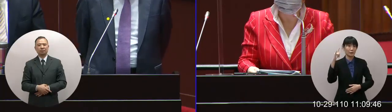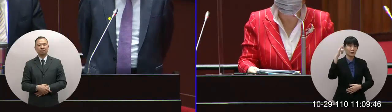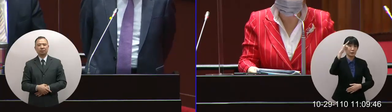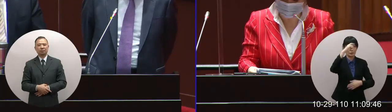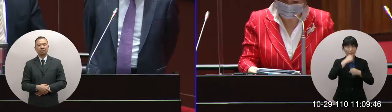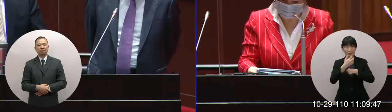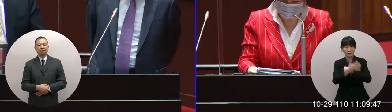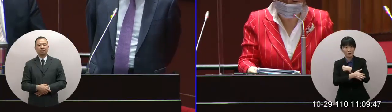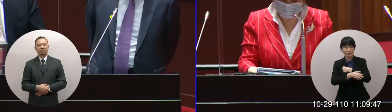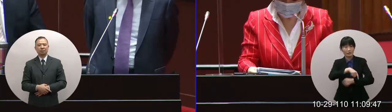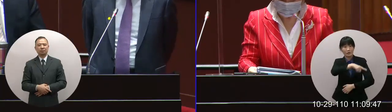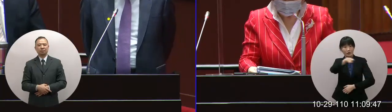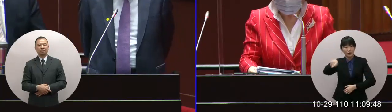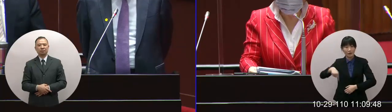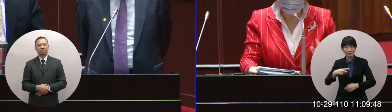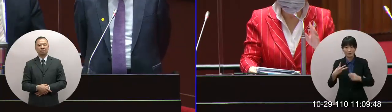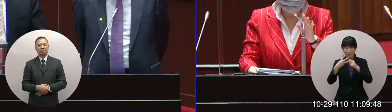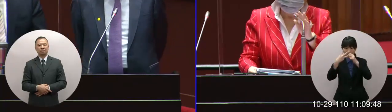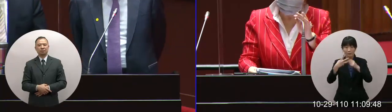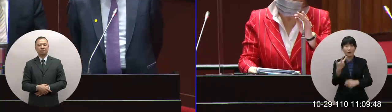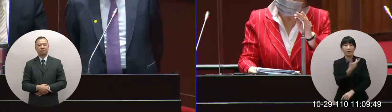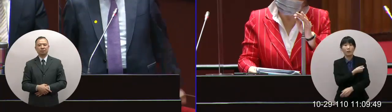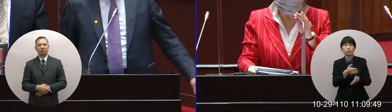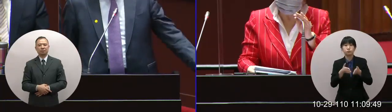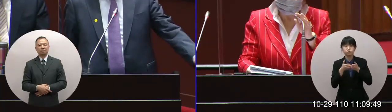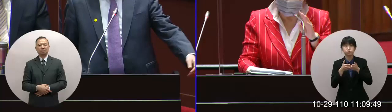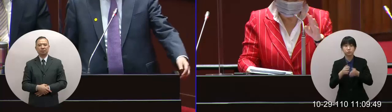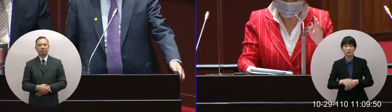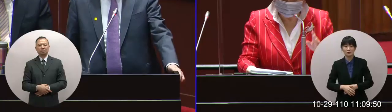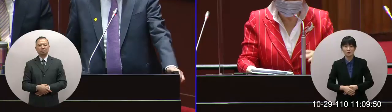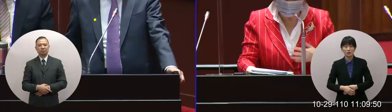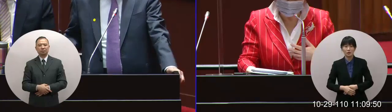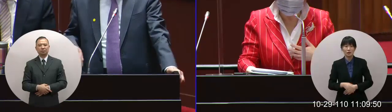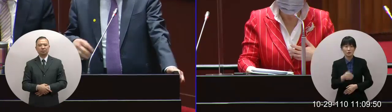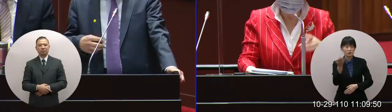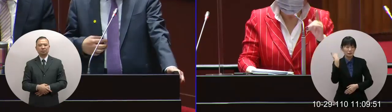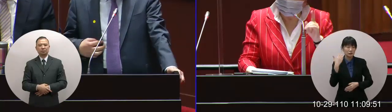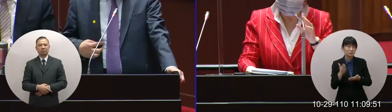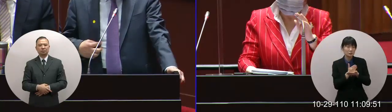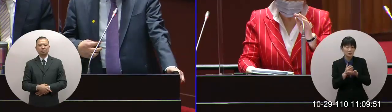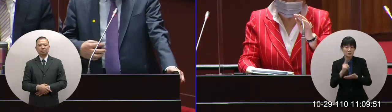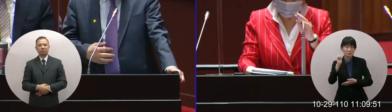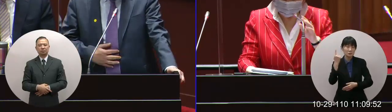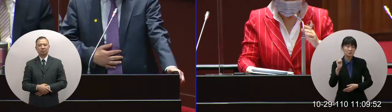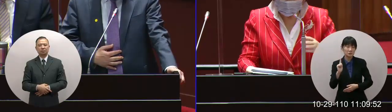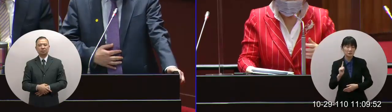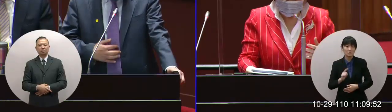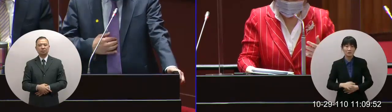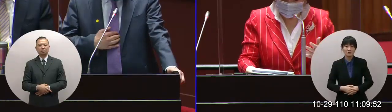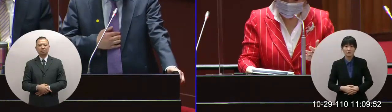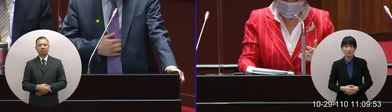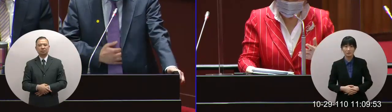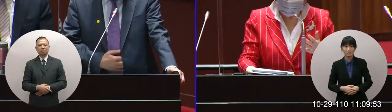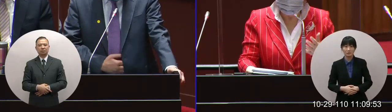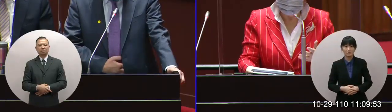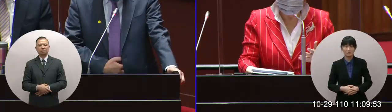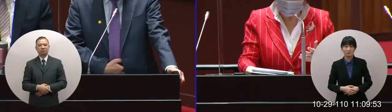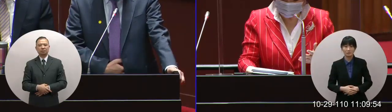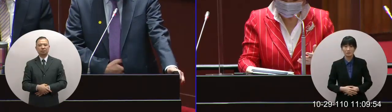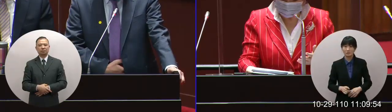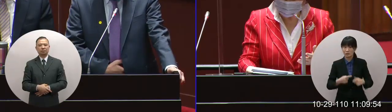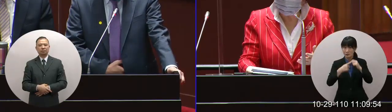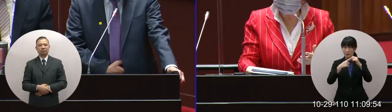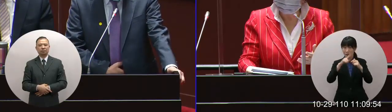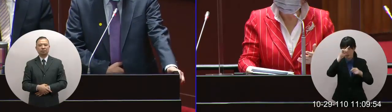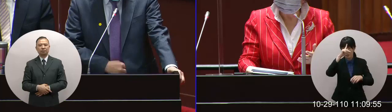机组人员增加第三剂。请问当时你评估的依据是什么？是第一，需要明确